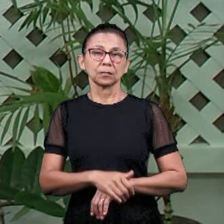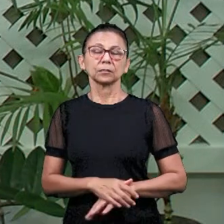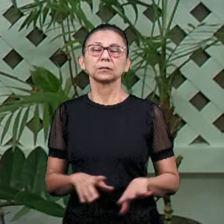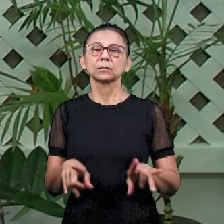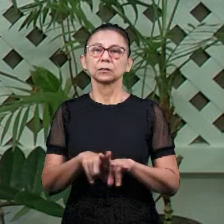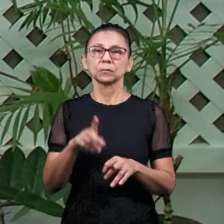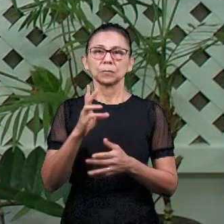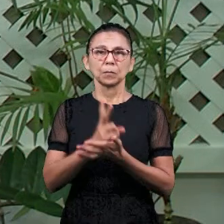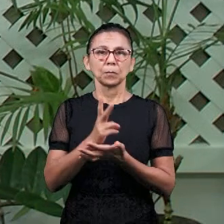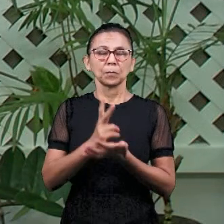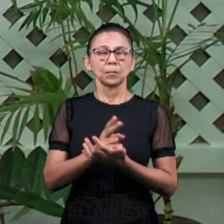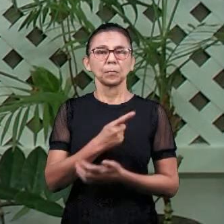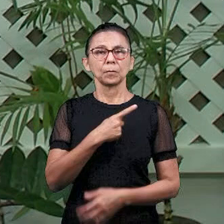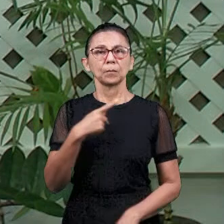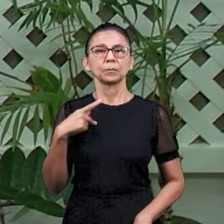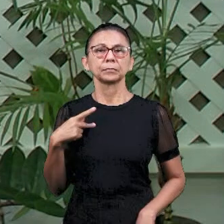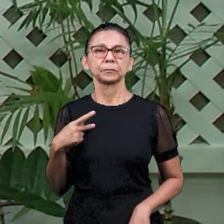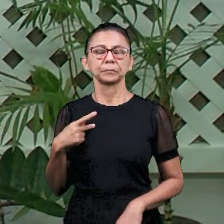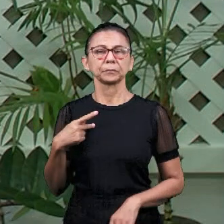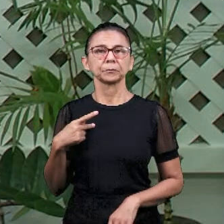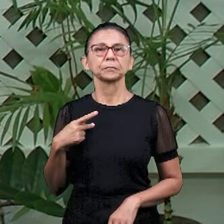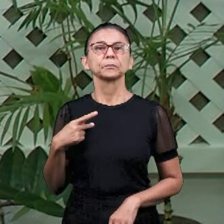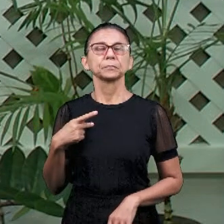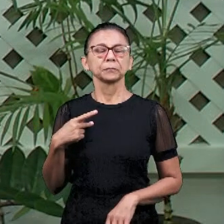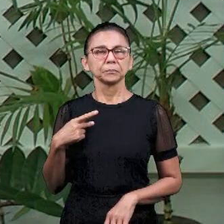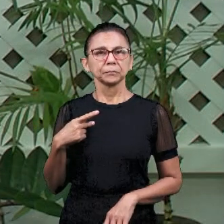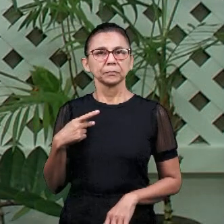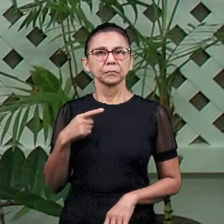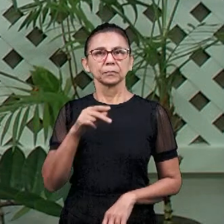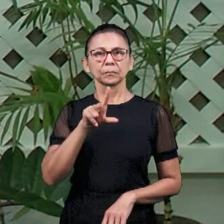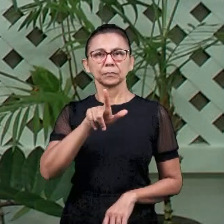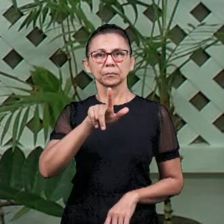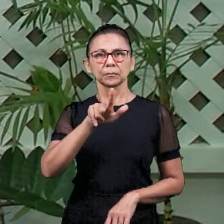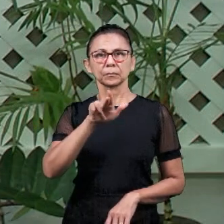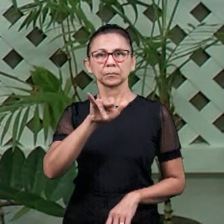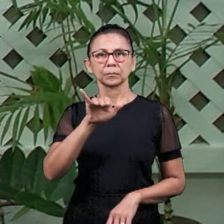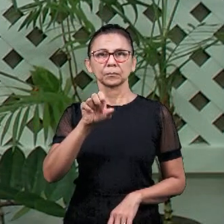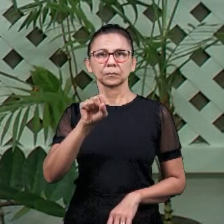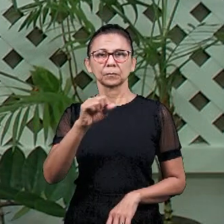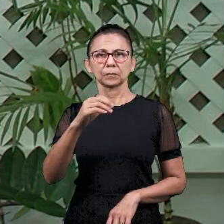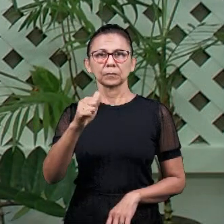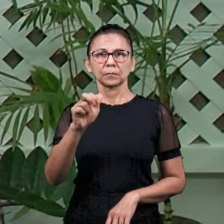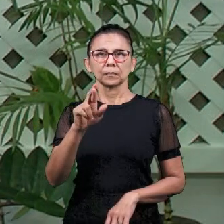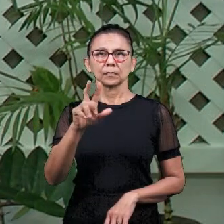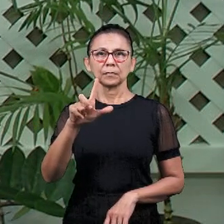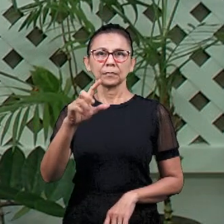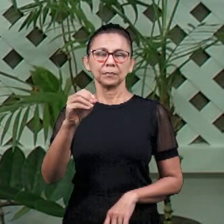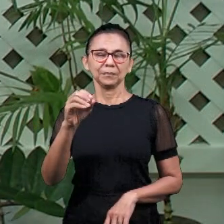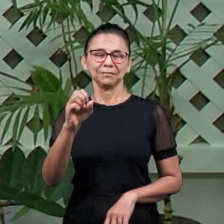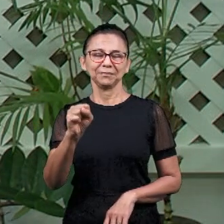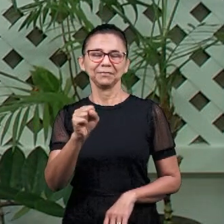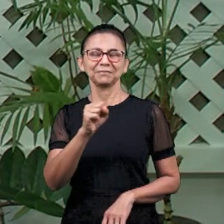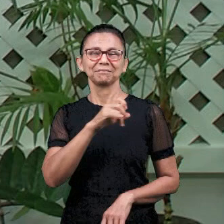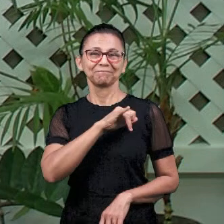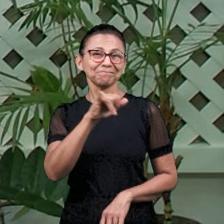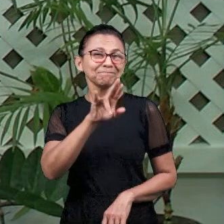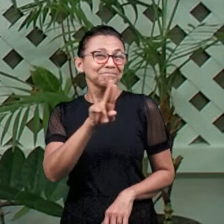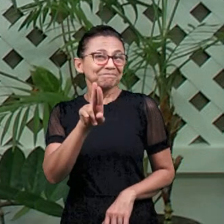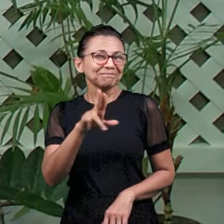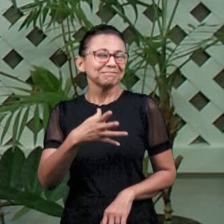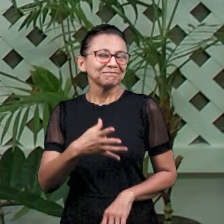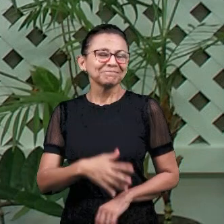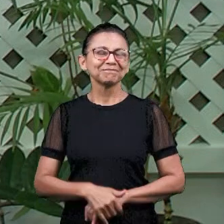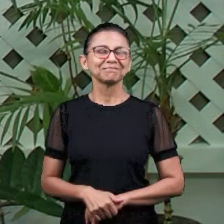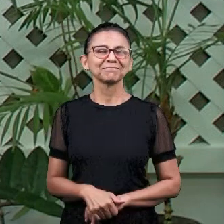qui répond que c'est le pasteur Luis Carlos. J'ai déjà cité son nom. J'aimerais dire aussi que